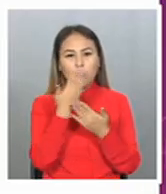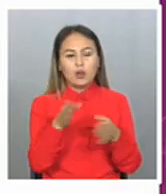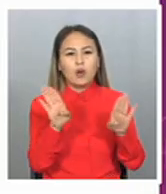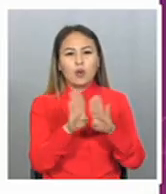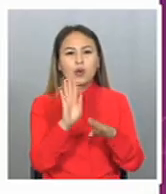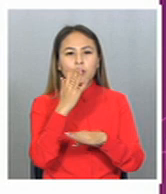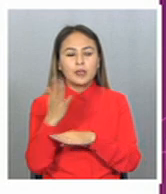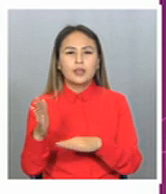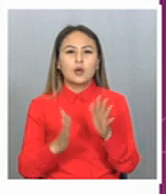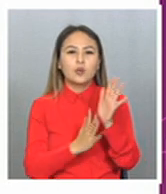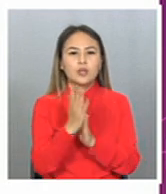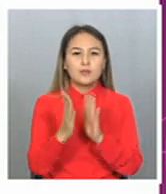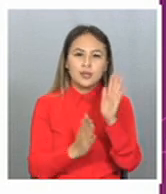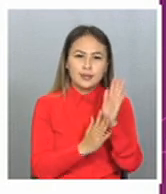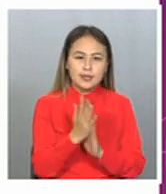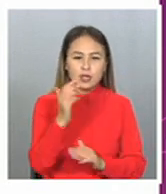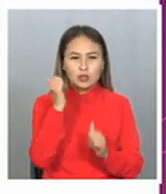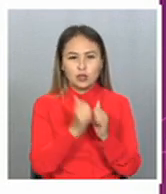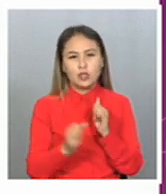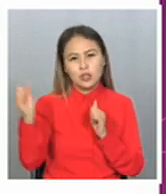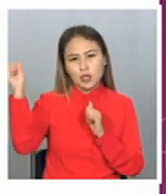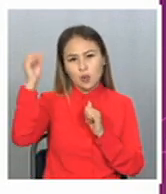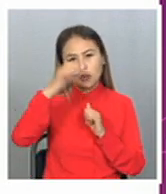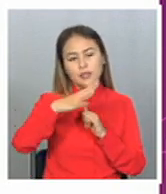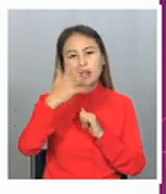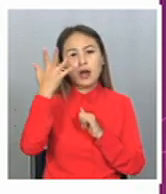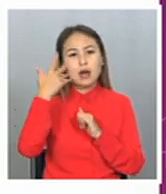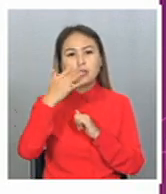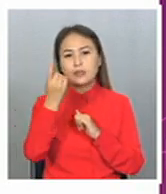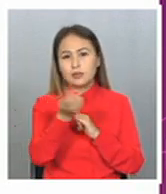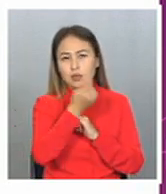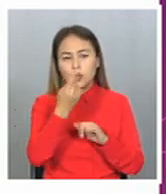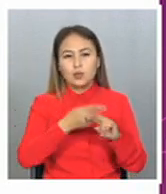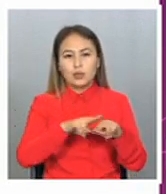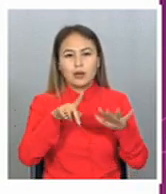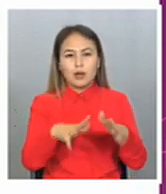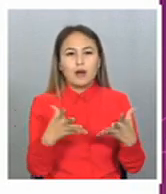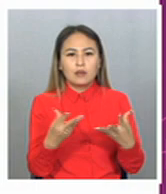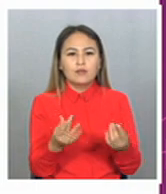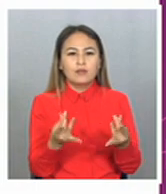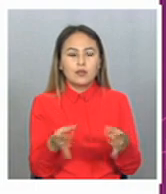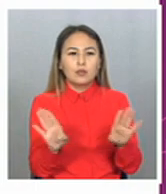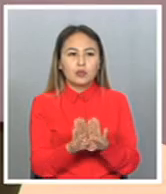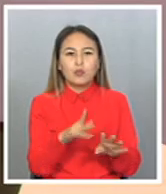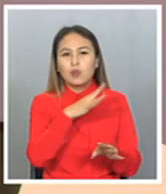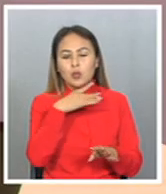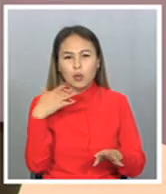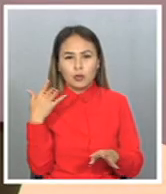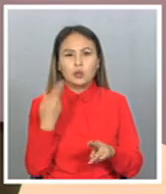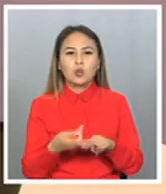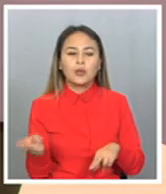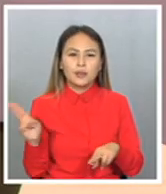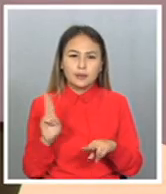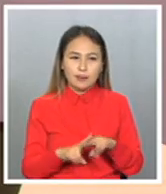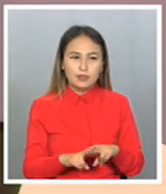ормандағы өсімдіктерге күн сәулесі аз түскендіктен онда ылғал мол болады.